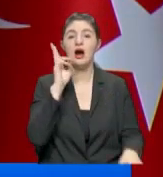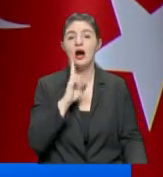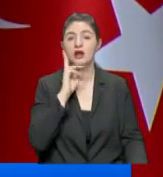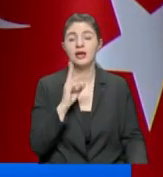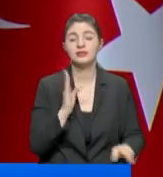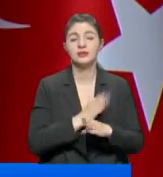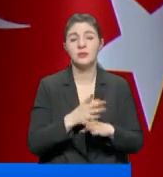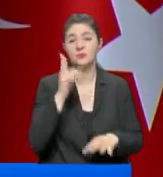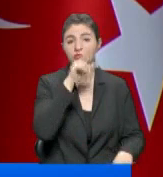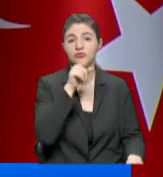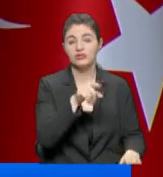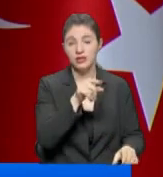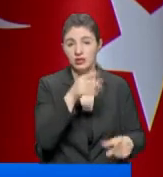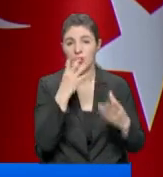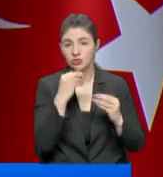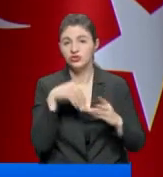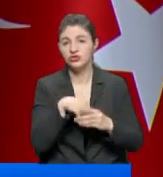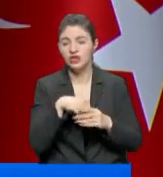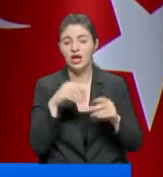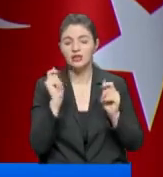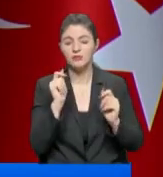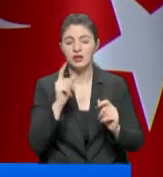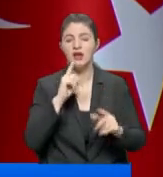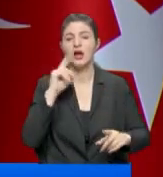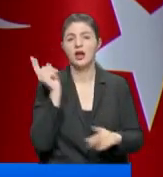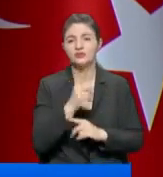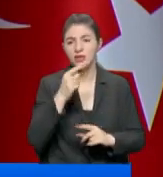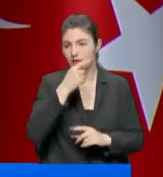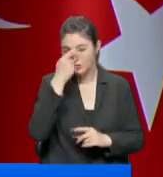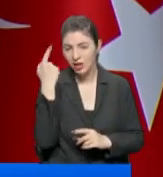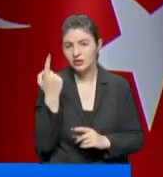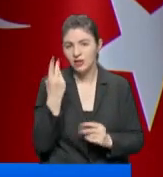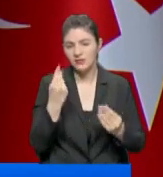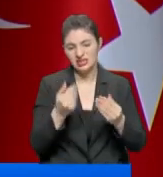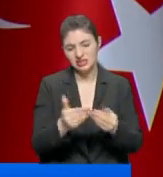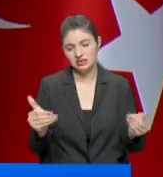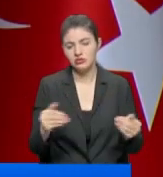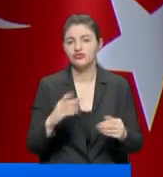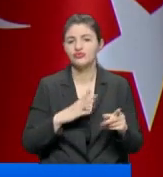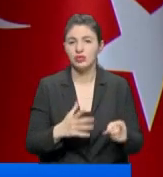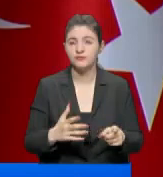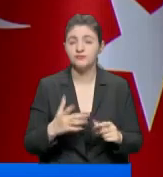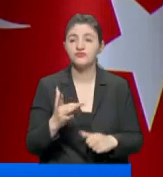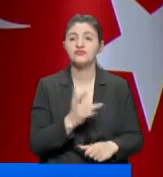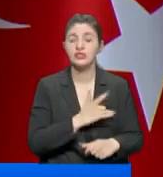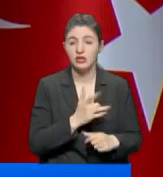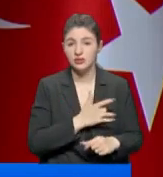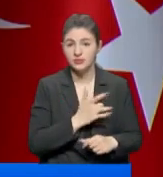ahlaki sebeplere dayandığı için yaptırım imkanları da sınırlıdır.